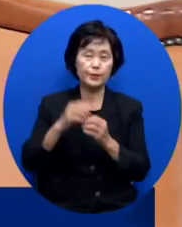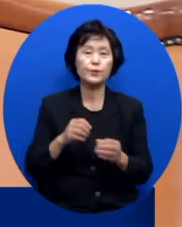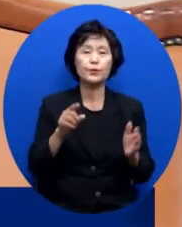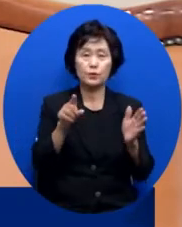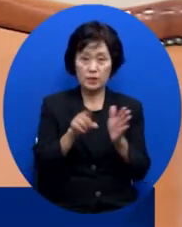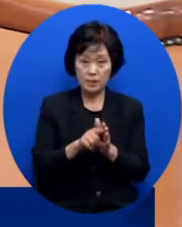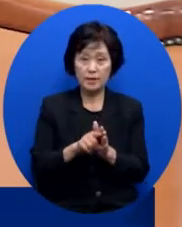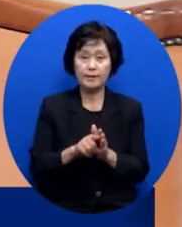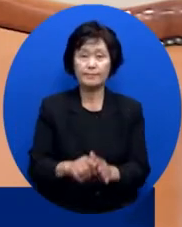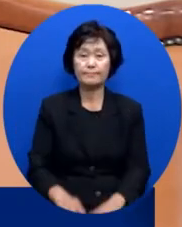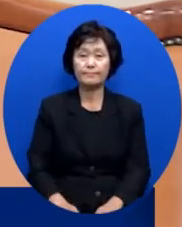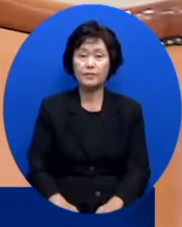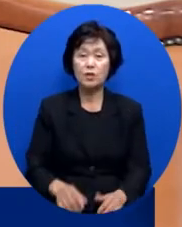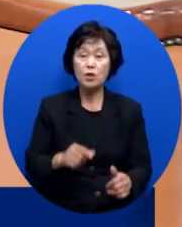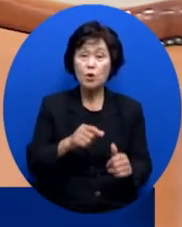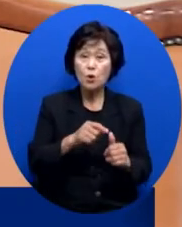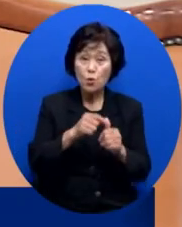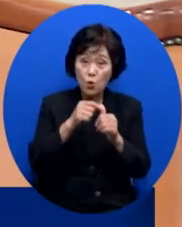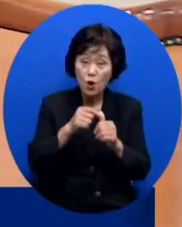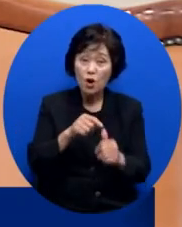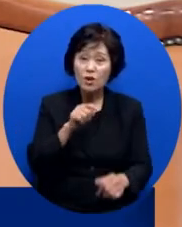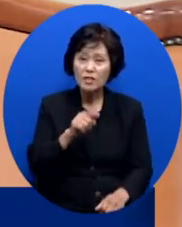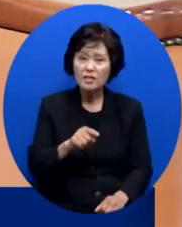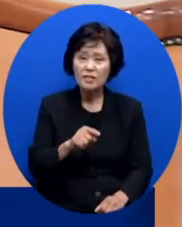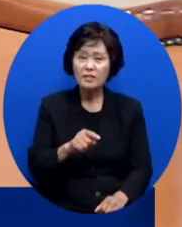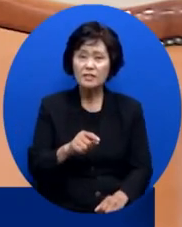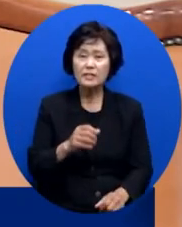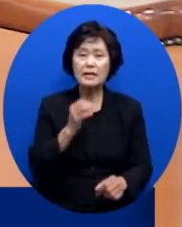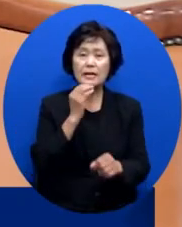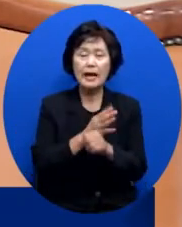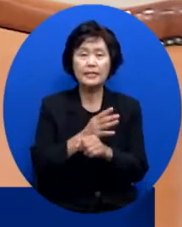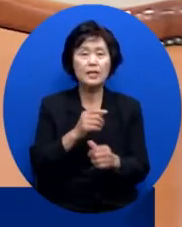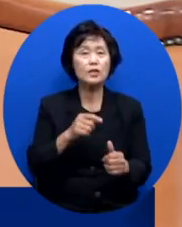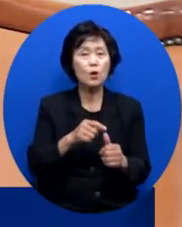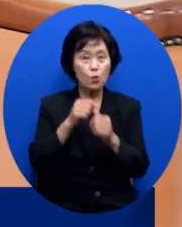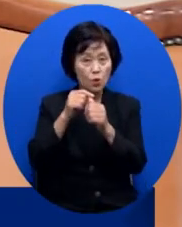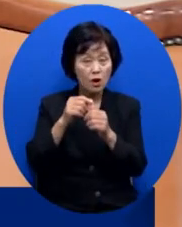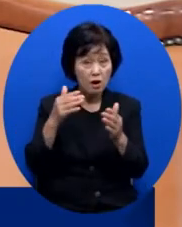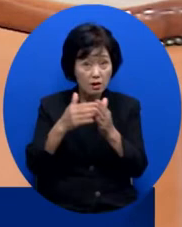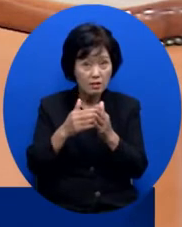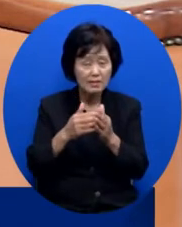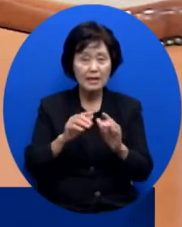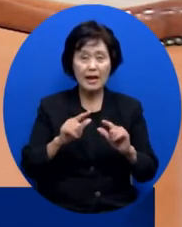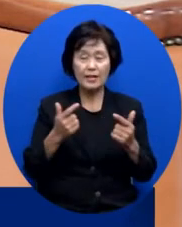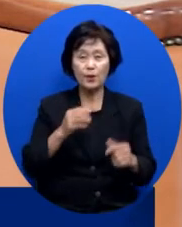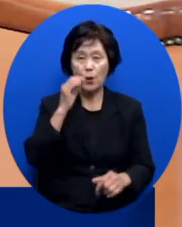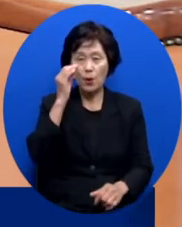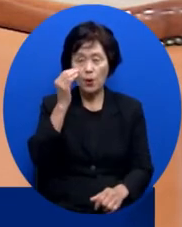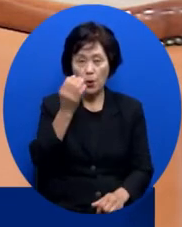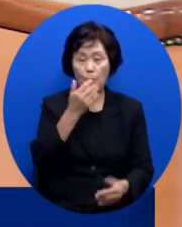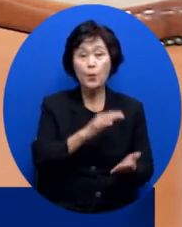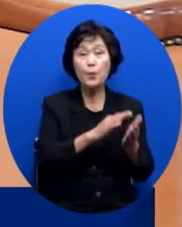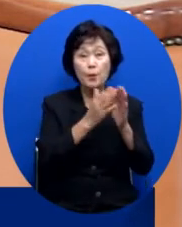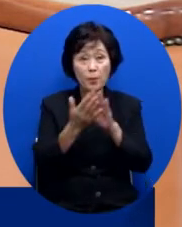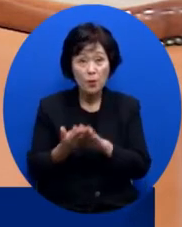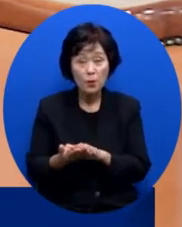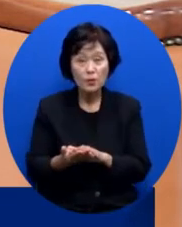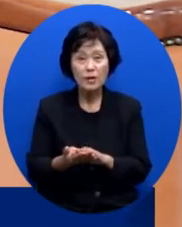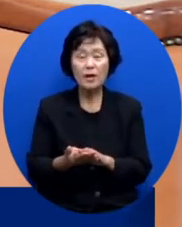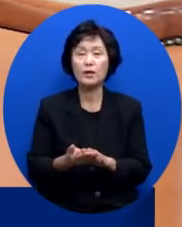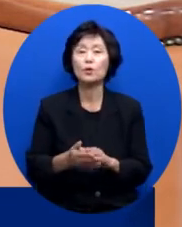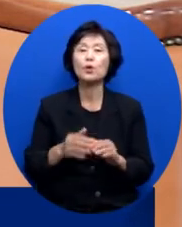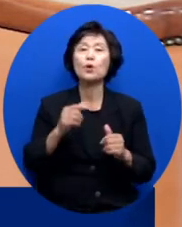의 정의 단순히 층 위로만 끝나는 것이 아니라 성화의 과정 도 구원의 영역이 줘 그리고 그